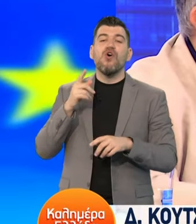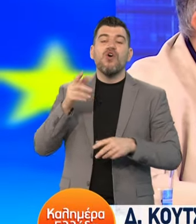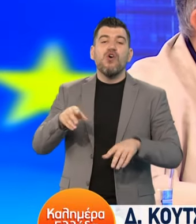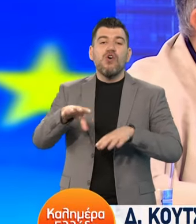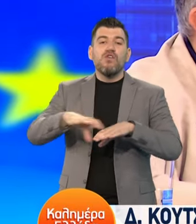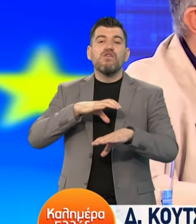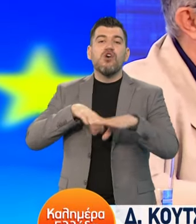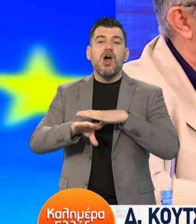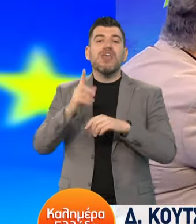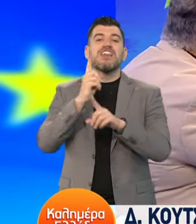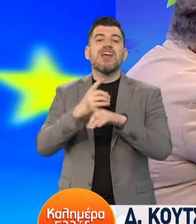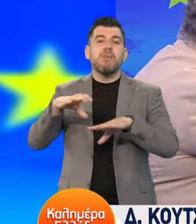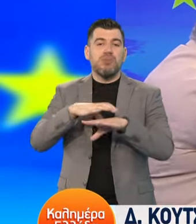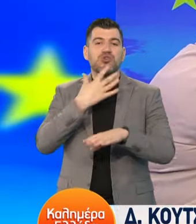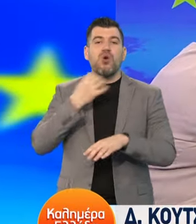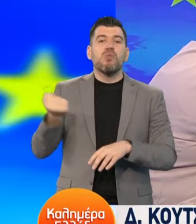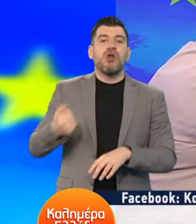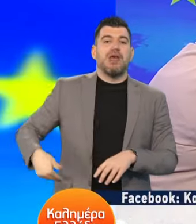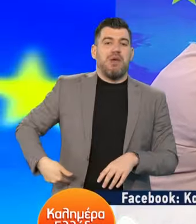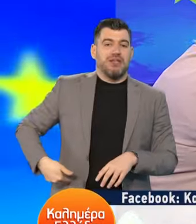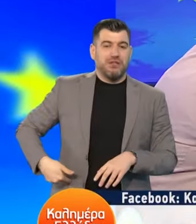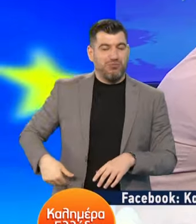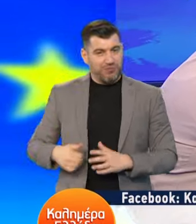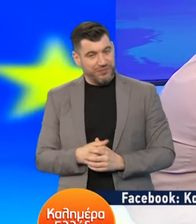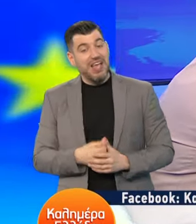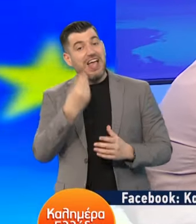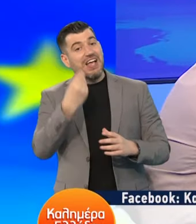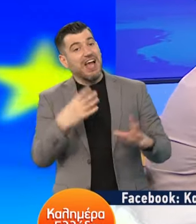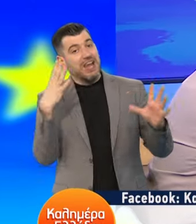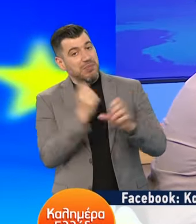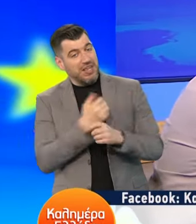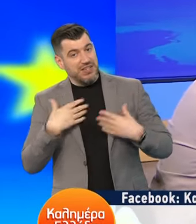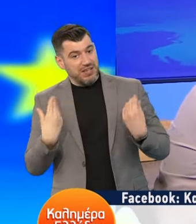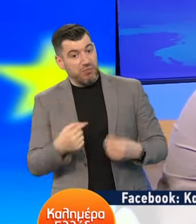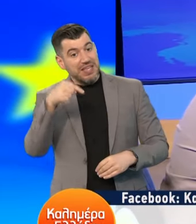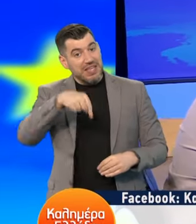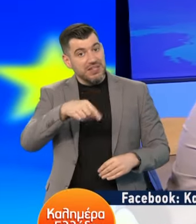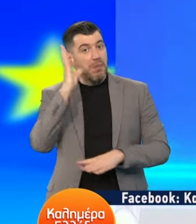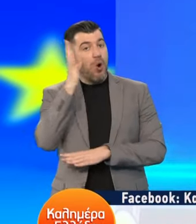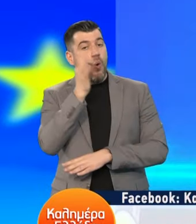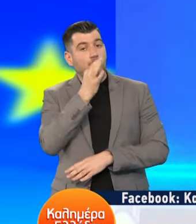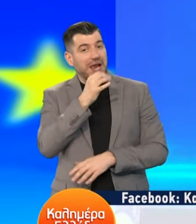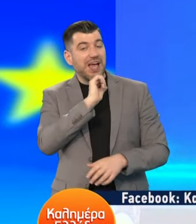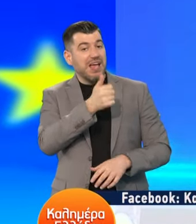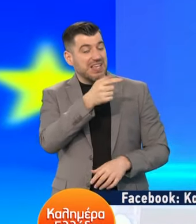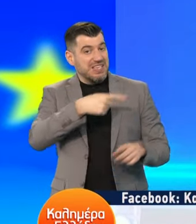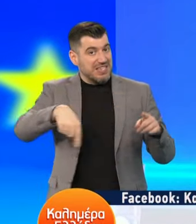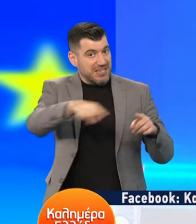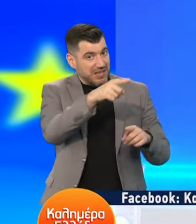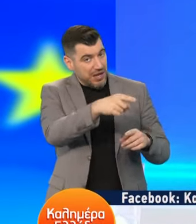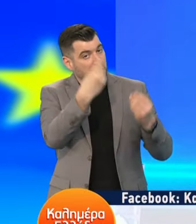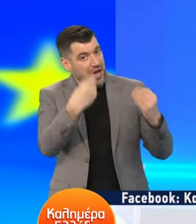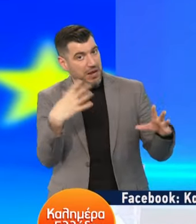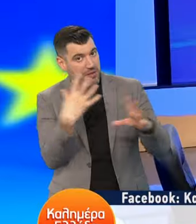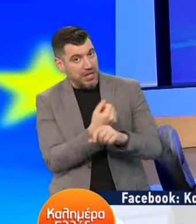μέση. Καλά, καλά. Σας ευχόμαστε καλή επιτυχία και για σήμερα το βράδυ στην κεντρική σας ομιλία στο Σύνταγμα, αλλά και για τα αποτελέσματα των